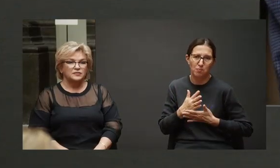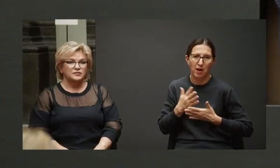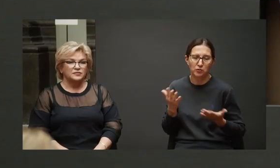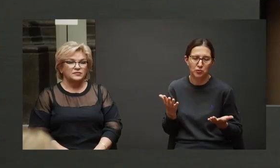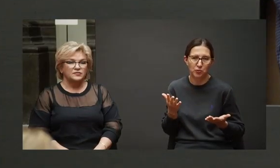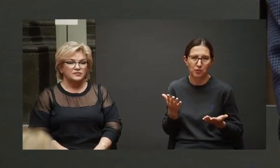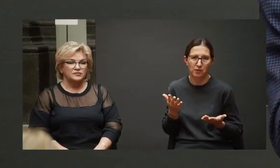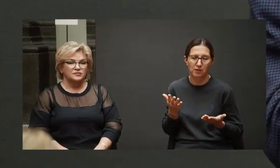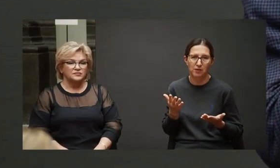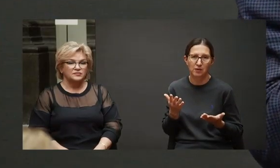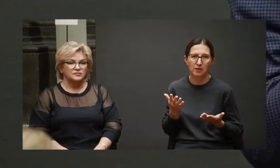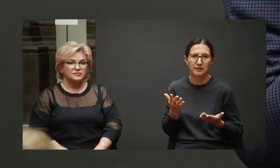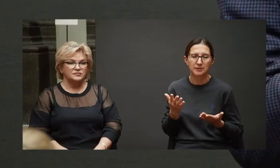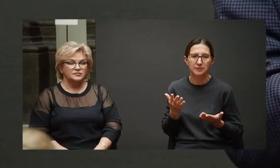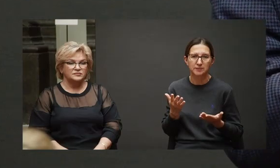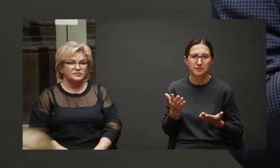прививку